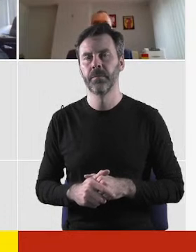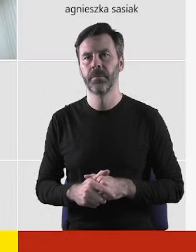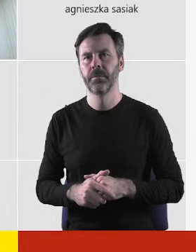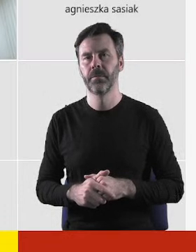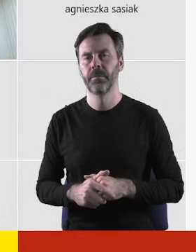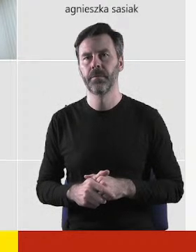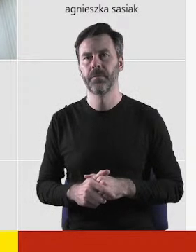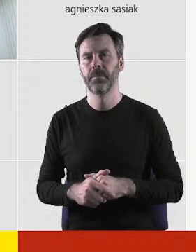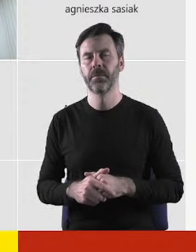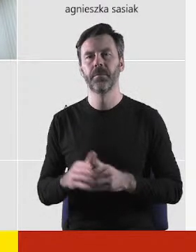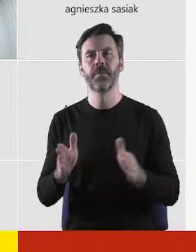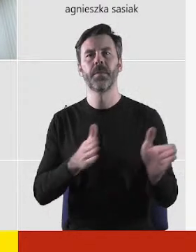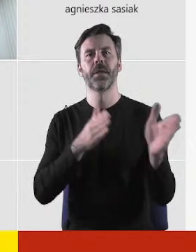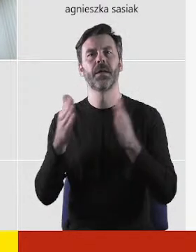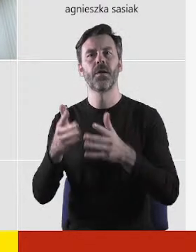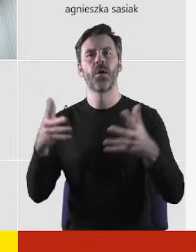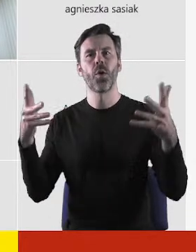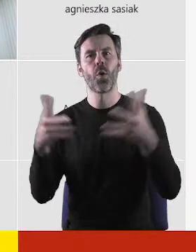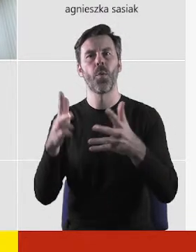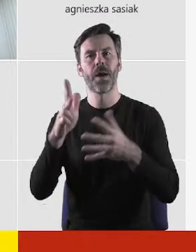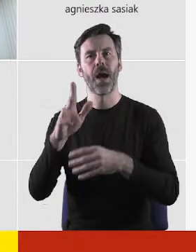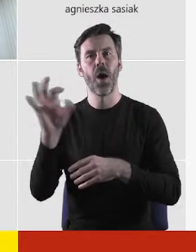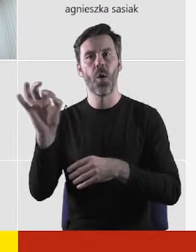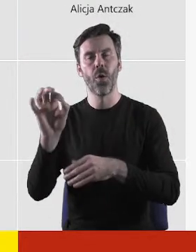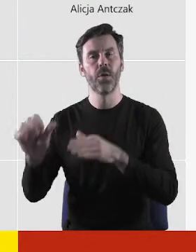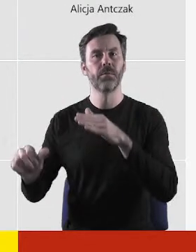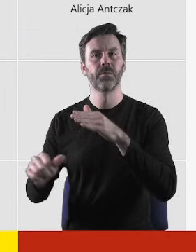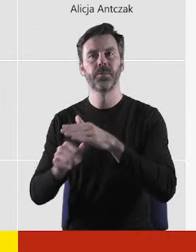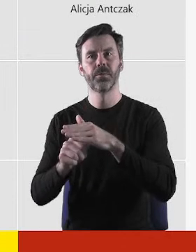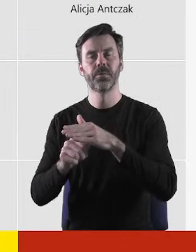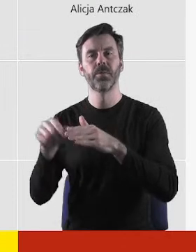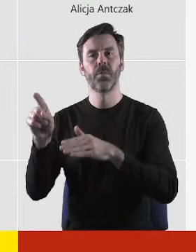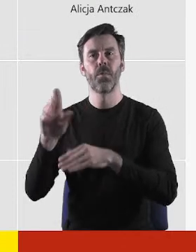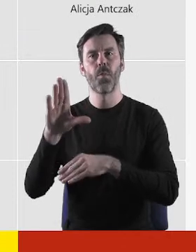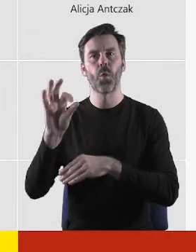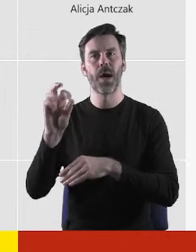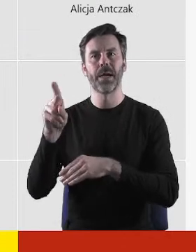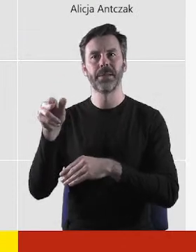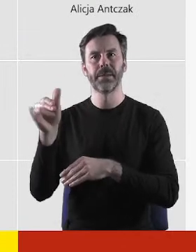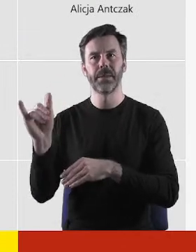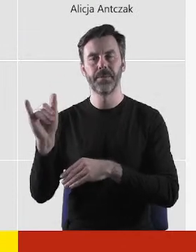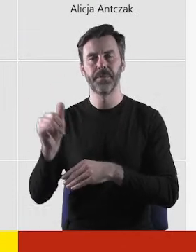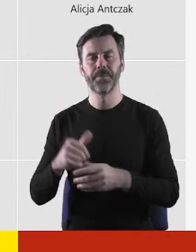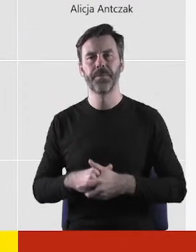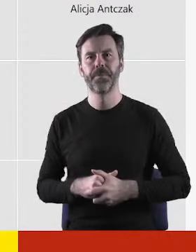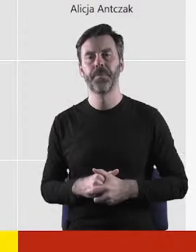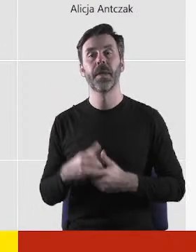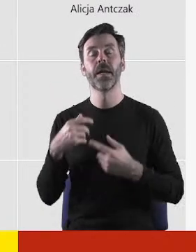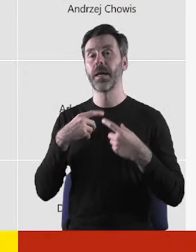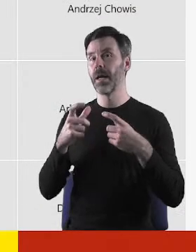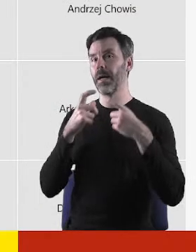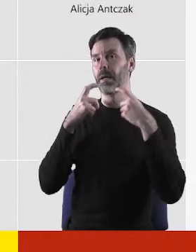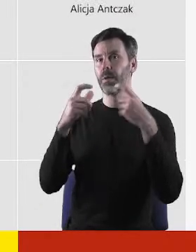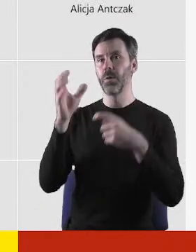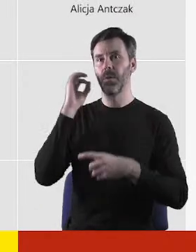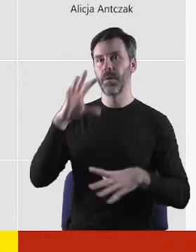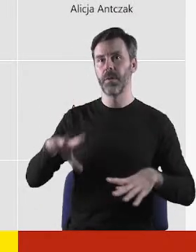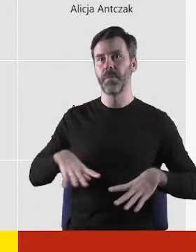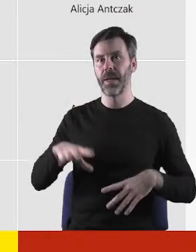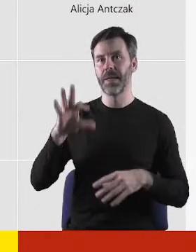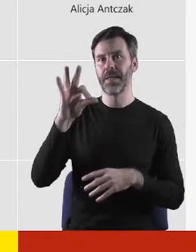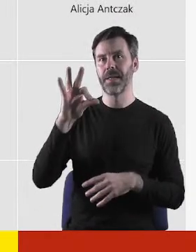W imieniu klubu Koalicja Obywatelska, przewodniczący klubu, pan radny Marcin Bugajski. Dziękuję pani przewodnicząca. Zgłaszam panią radną Katarzynę